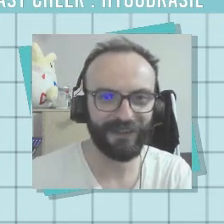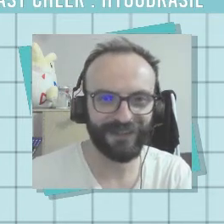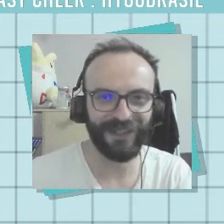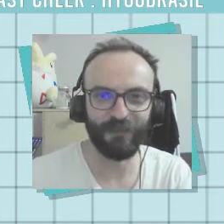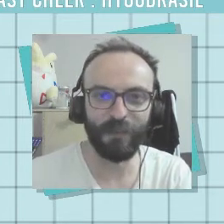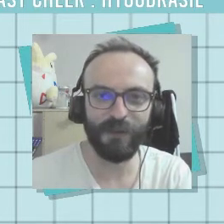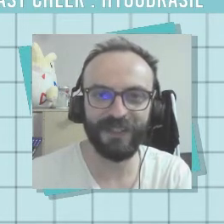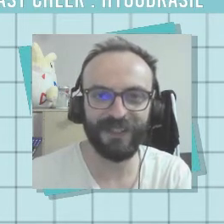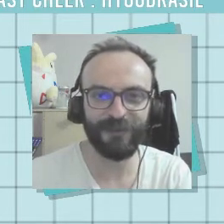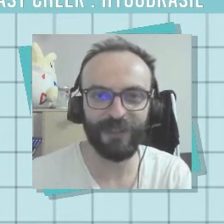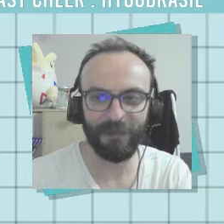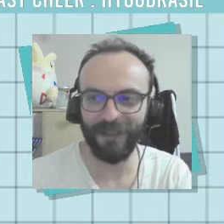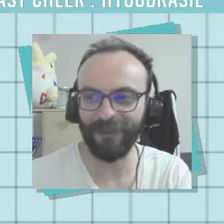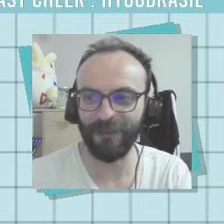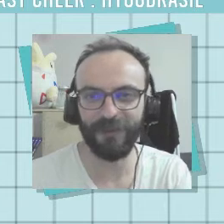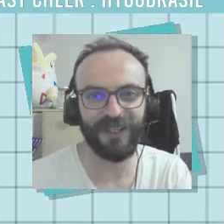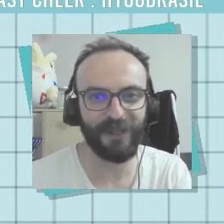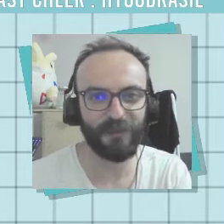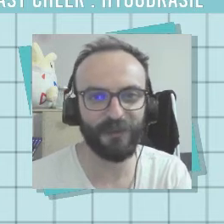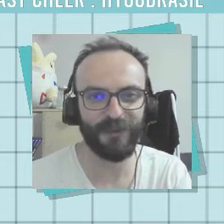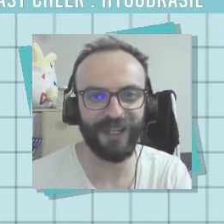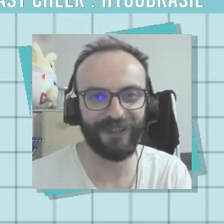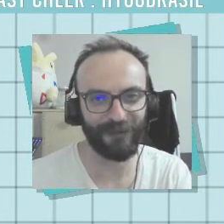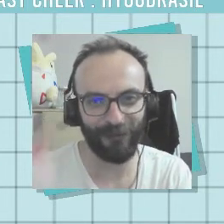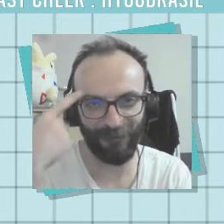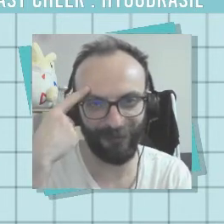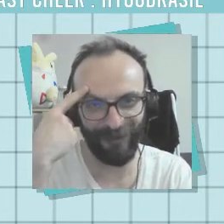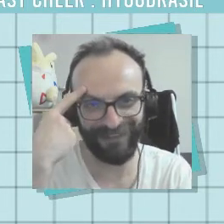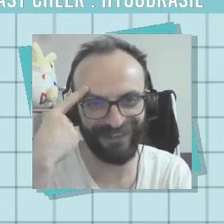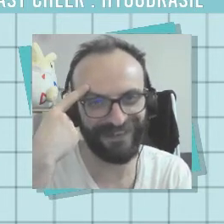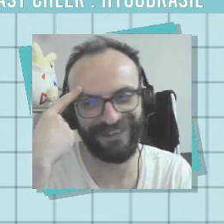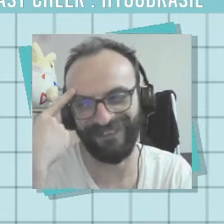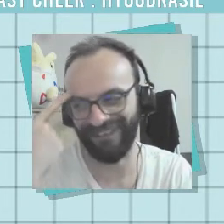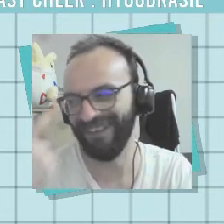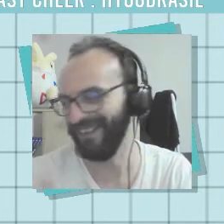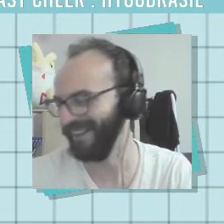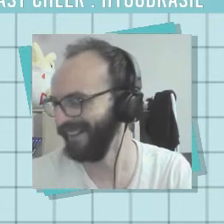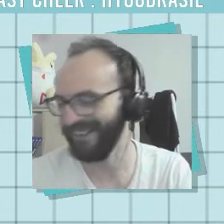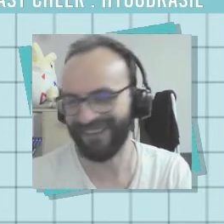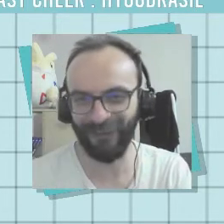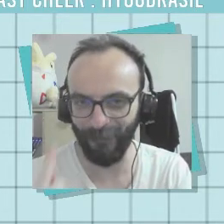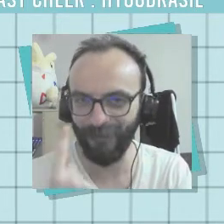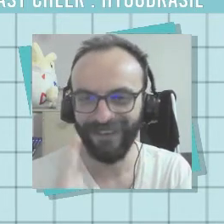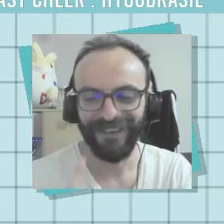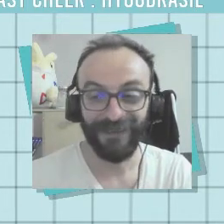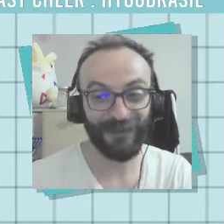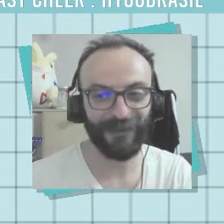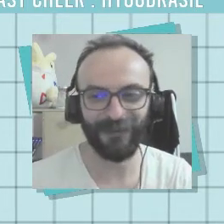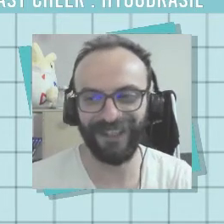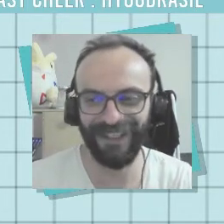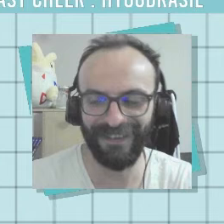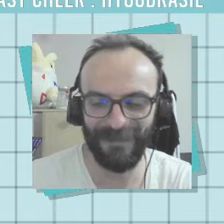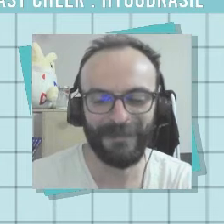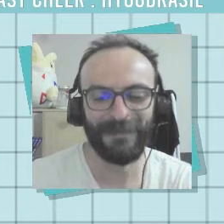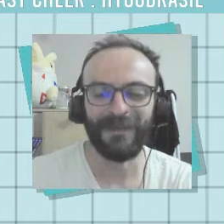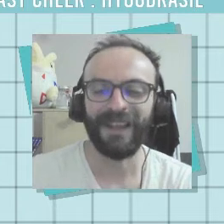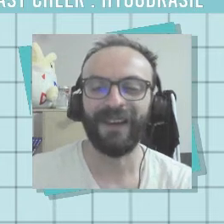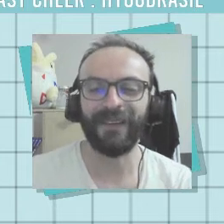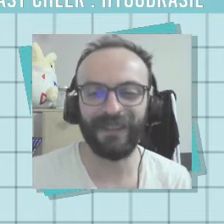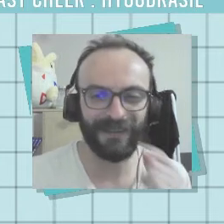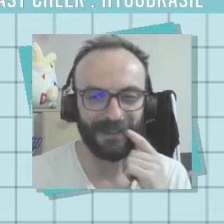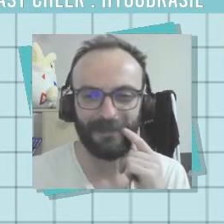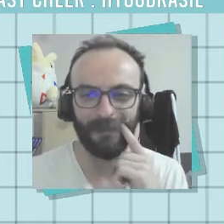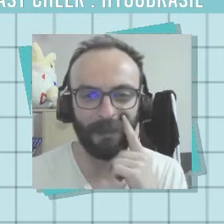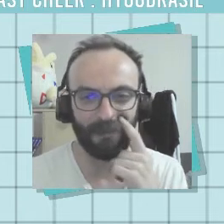Eh, je me pose des questions, j'ai pas le temps d'obtenir la réponse que je suis trop intelligent. Je suis trop futé.